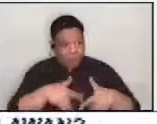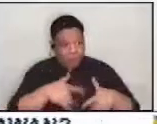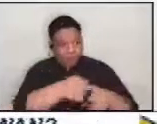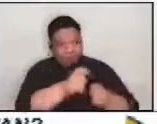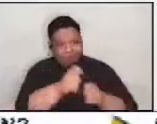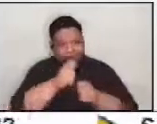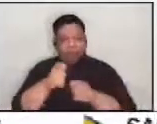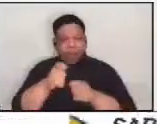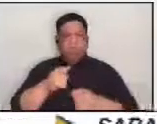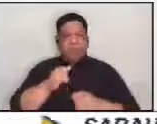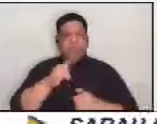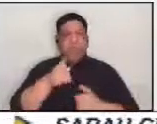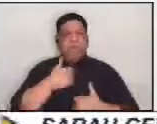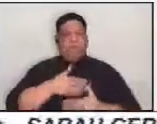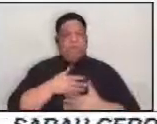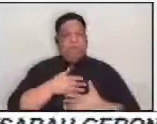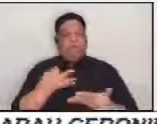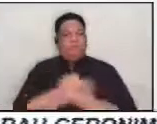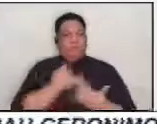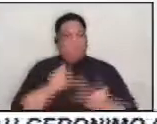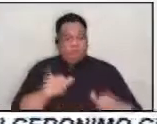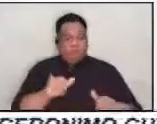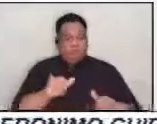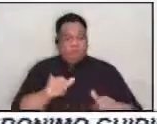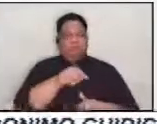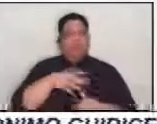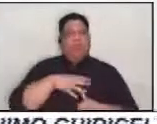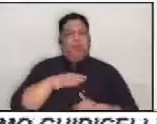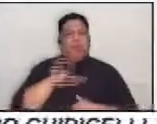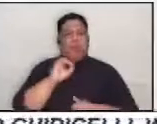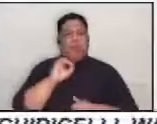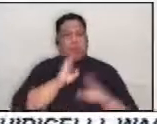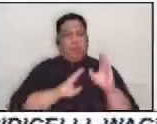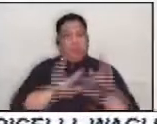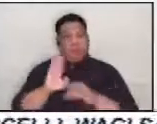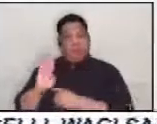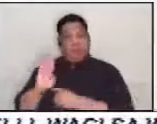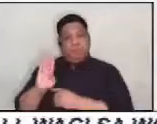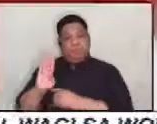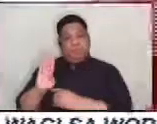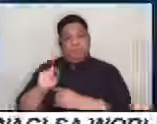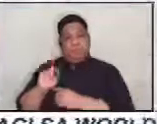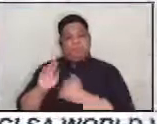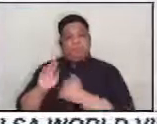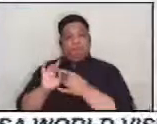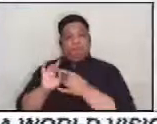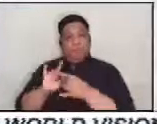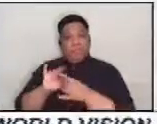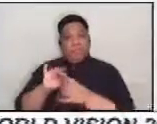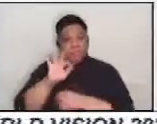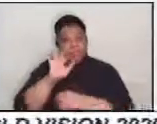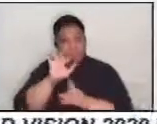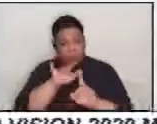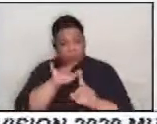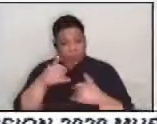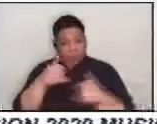70, Rizal 58, Agusan del Sur 44 at Laguna 41. Tumaas naman sa